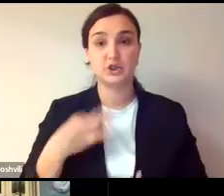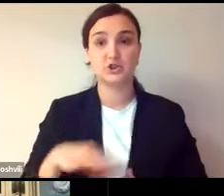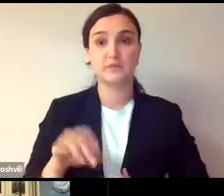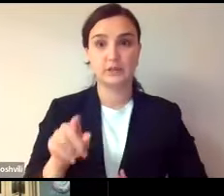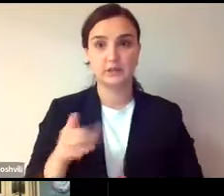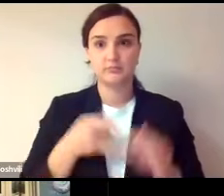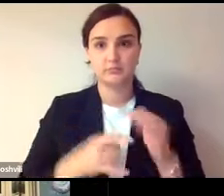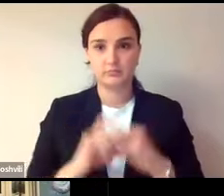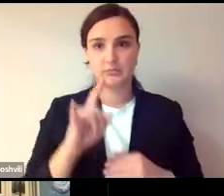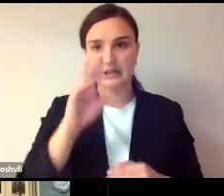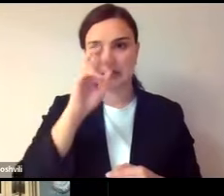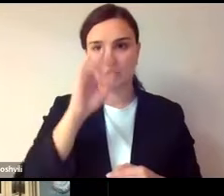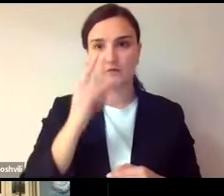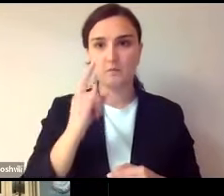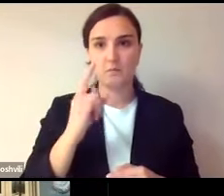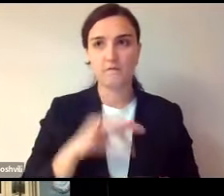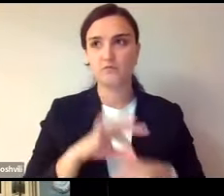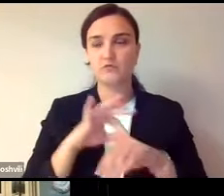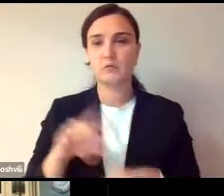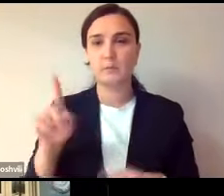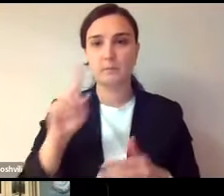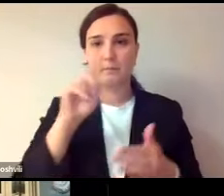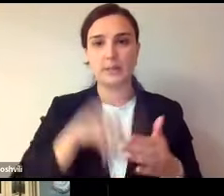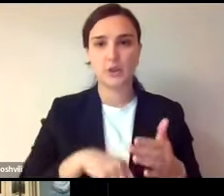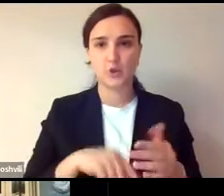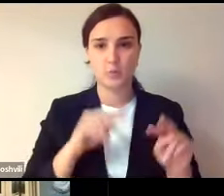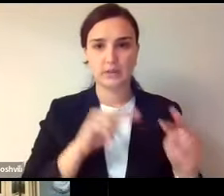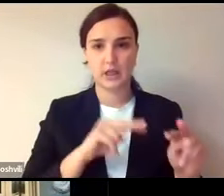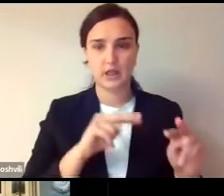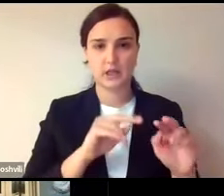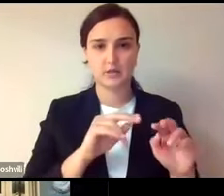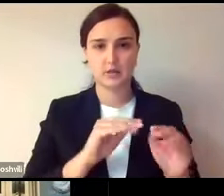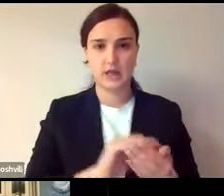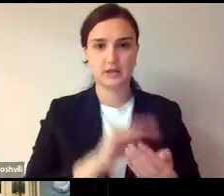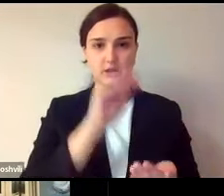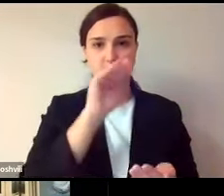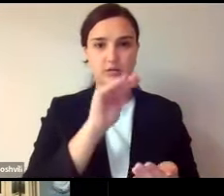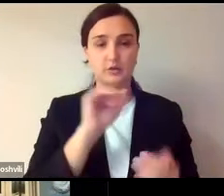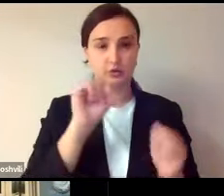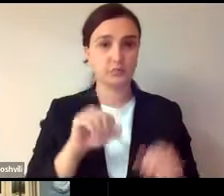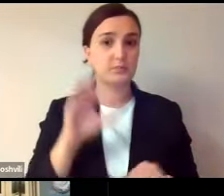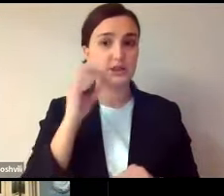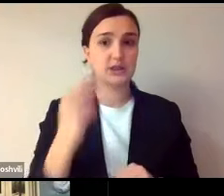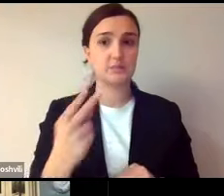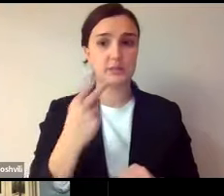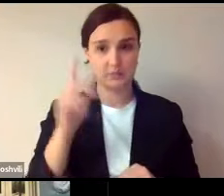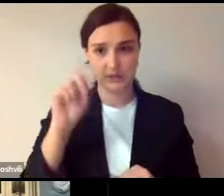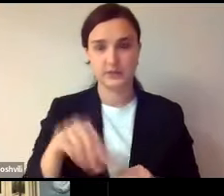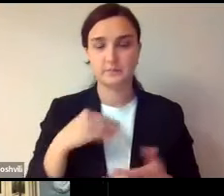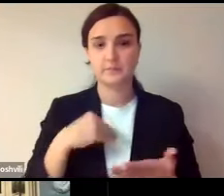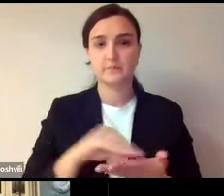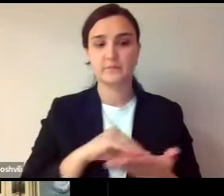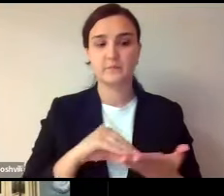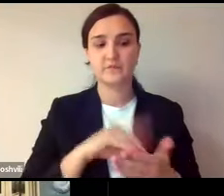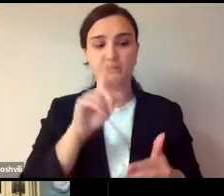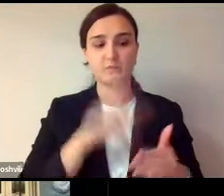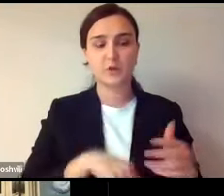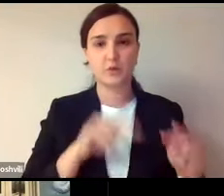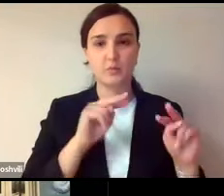მინდობით აღზრდაში. ჩვენ მსმენელმა დარწმუნებულივართ, რომ იცის, მაგრამ მაინც გაუმეოროთ, მინდობით აღზრდა, ეს არის